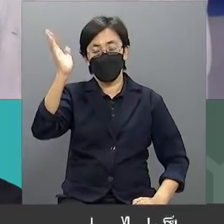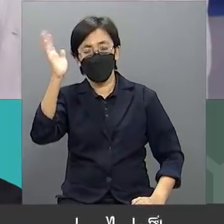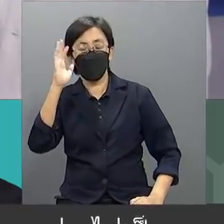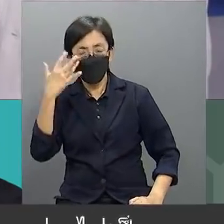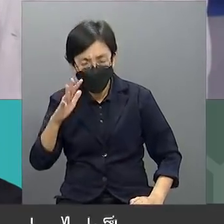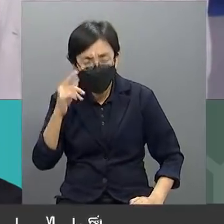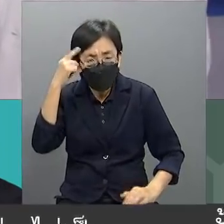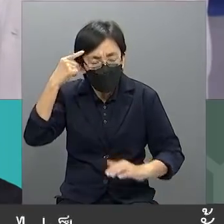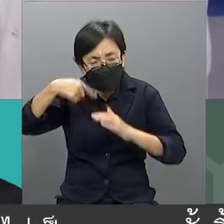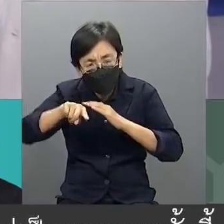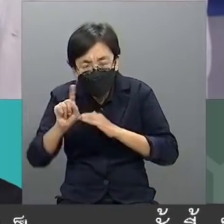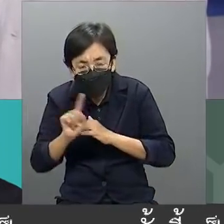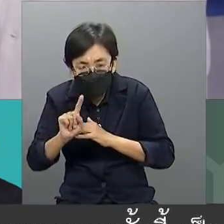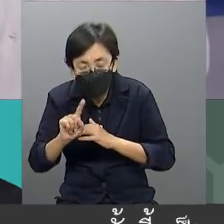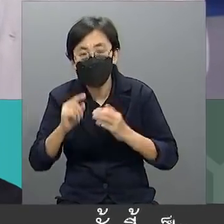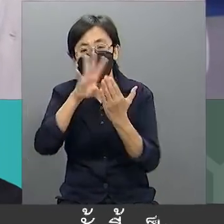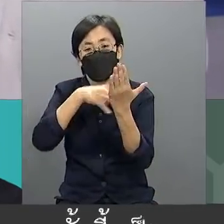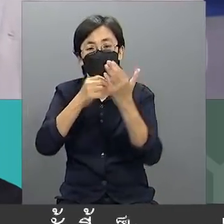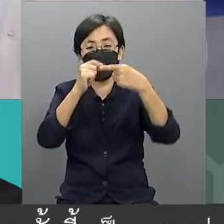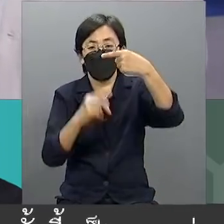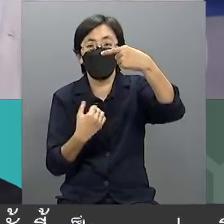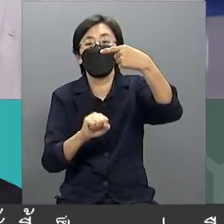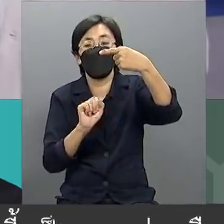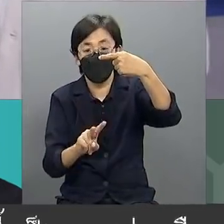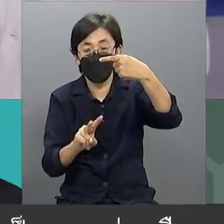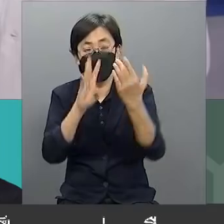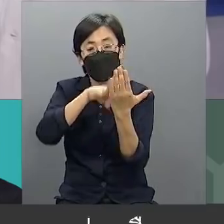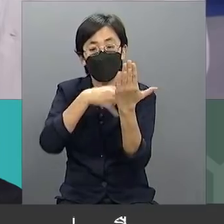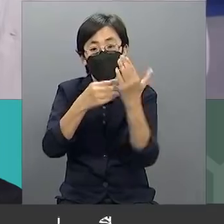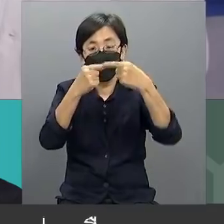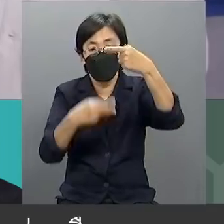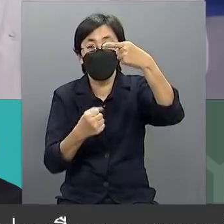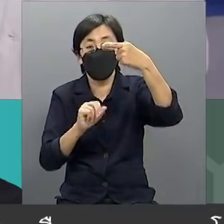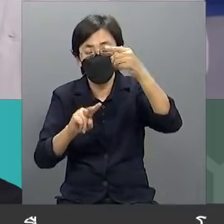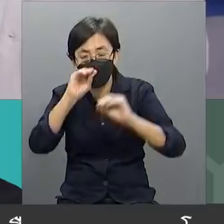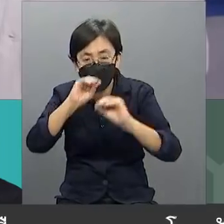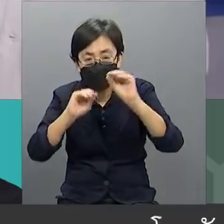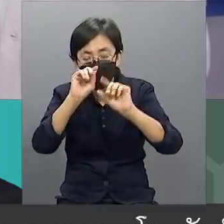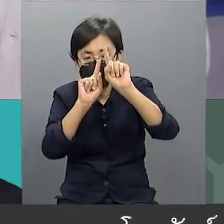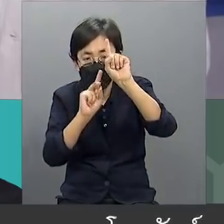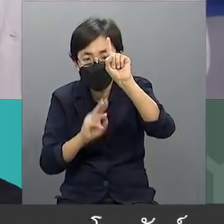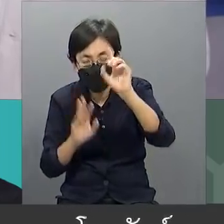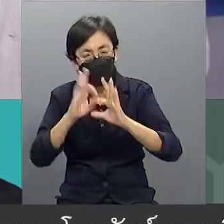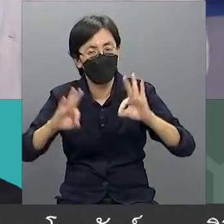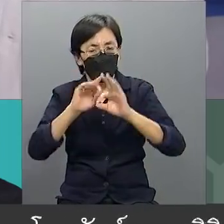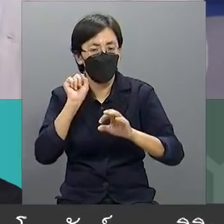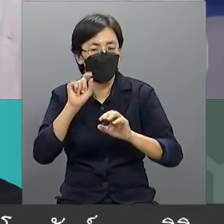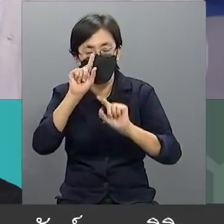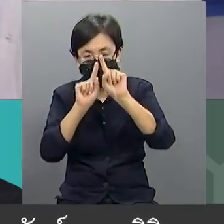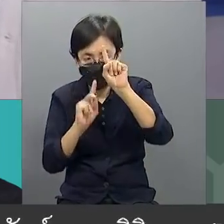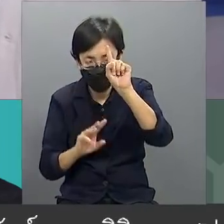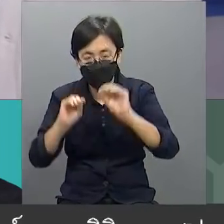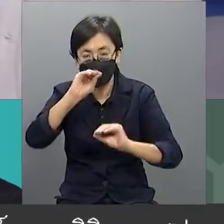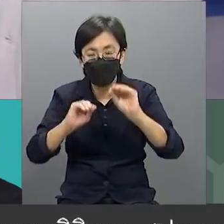เราเน้น 12ไม่ลงบายคือการเน้นที่สองเรียกมากินประจำวันการจัดอันดับความสำคัญเนี่ยเราคิดถึงงบประมาณถูกมั้ยฮะเดี๋ยวเราคิดถึง